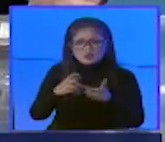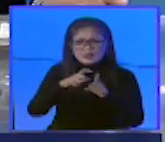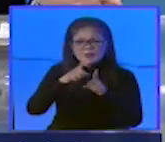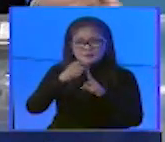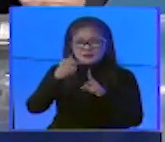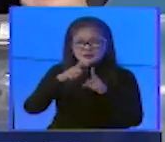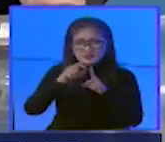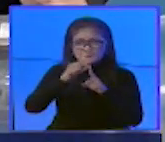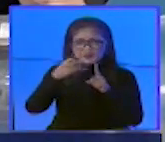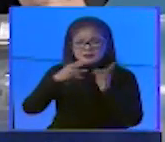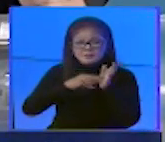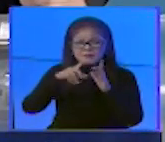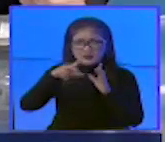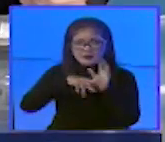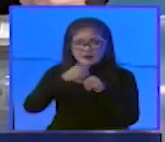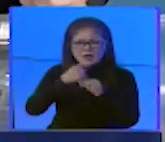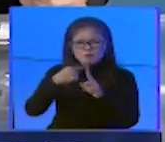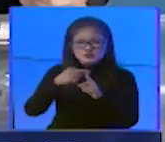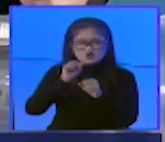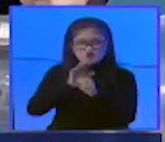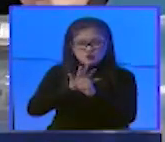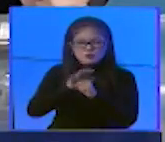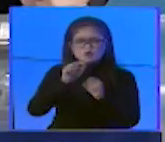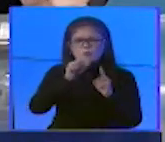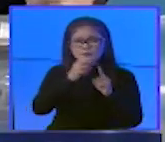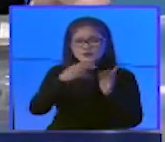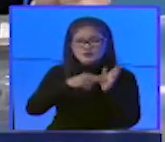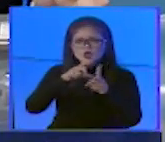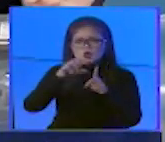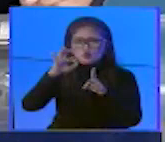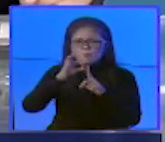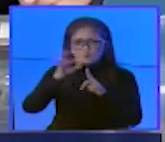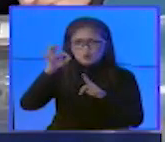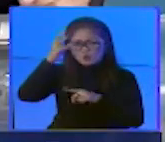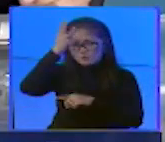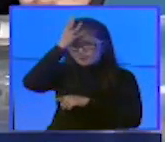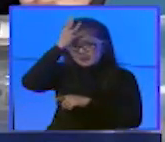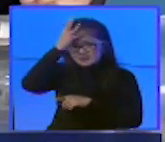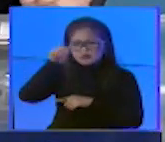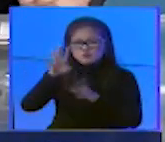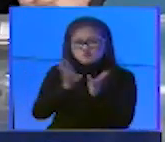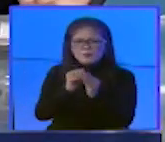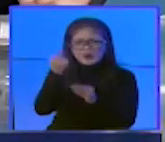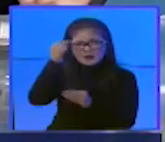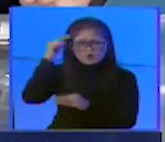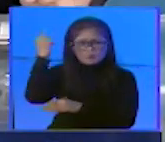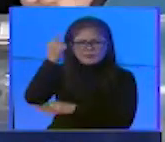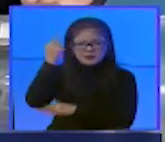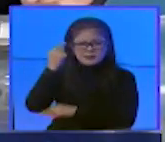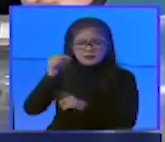DPRD Pemalang dan ASN terkonfirmasi positif COVID-19, pendopo bupati dan sejumlah kantor pemerintahan Kabupaten